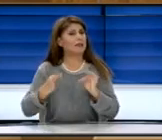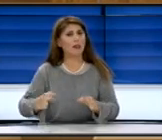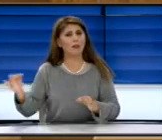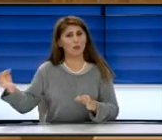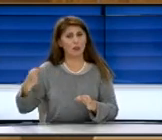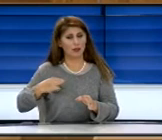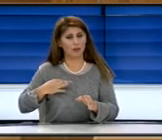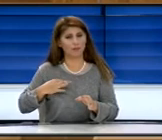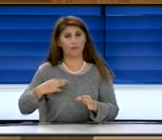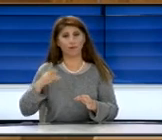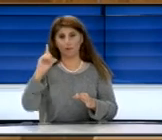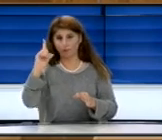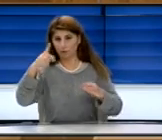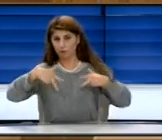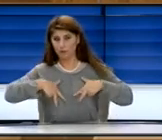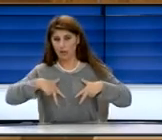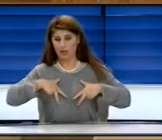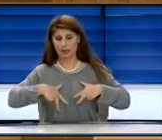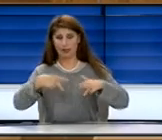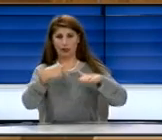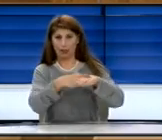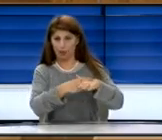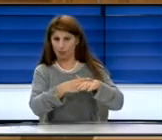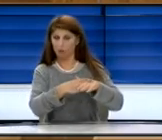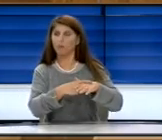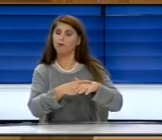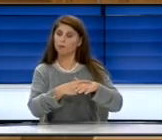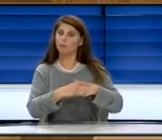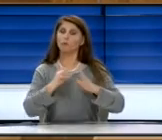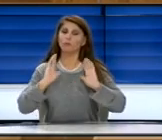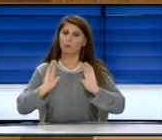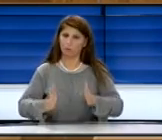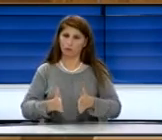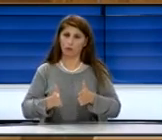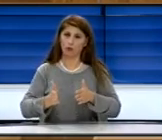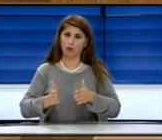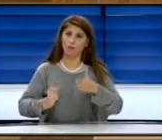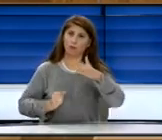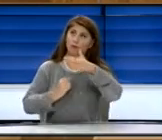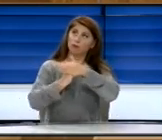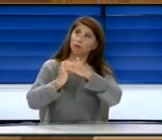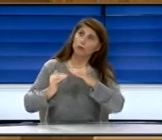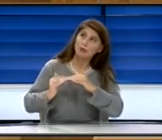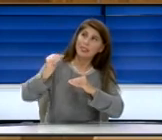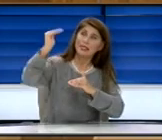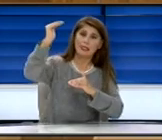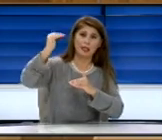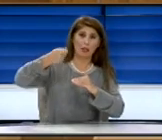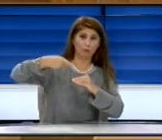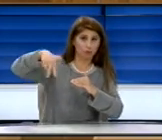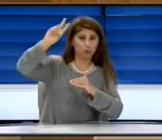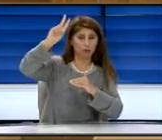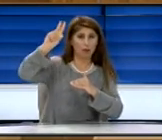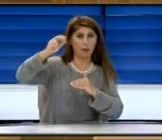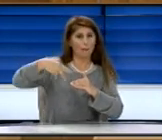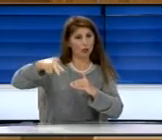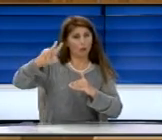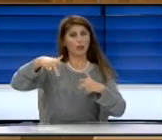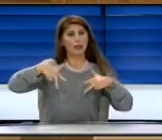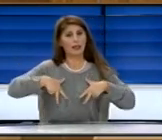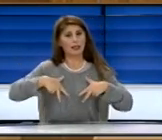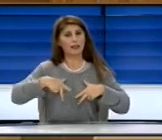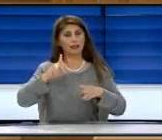λέει? Ότι μια κρατική τράπεζα μπορεί να δίνει και ψηλά επιτόκια και χαμηλά δάνεια. Ότι μια κρατική